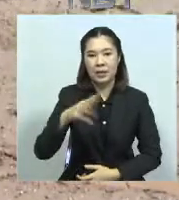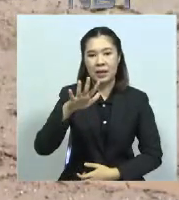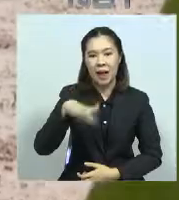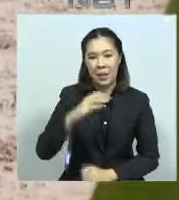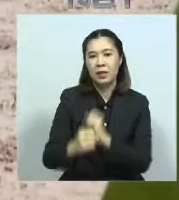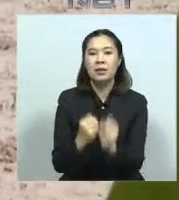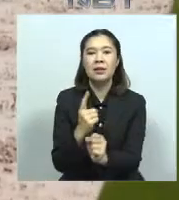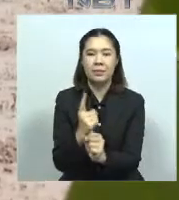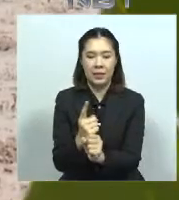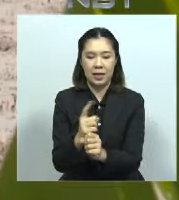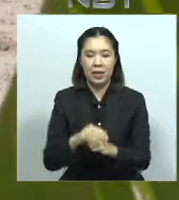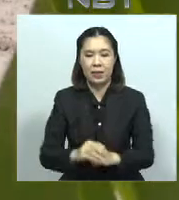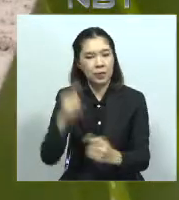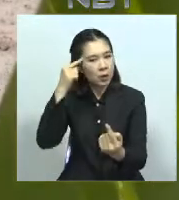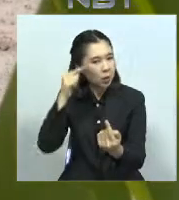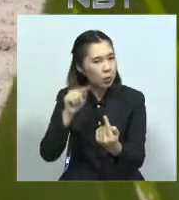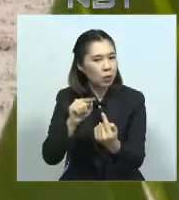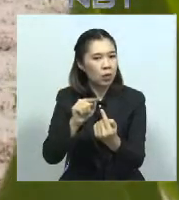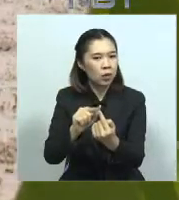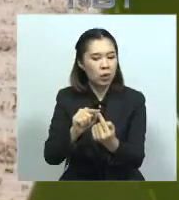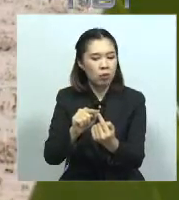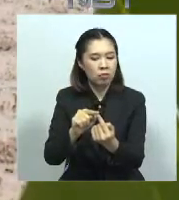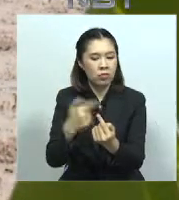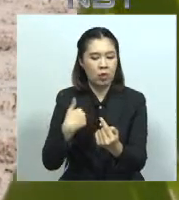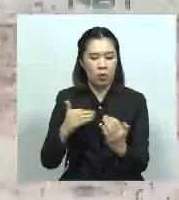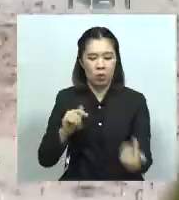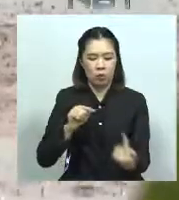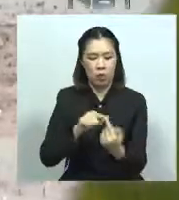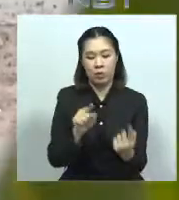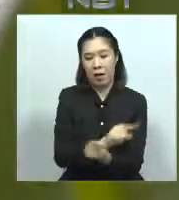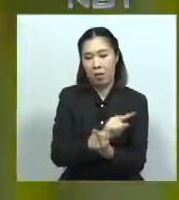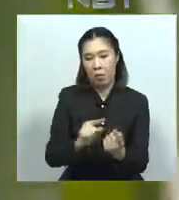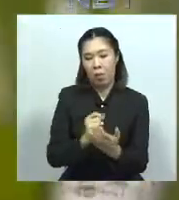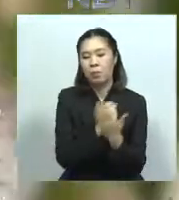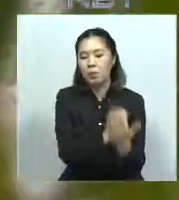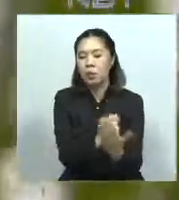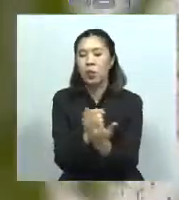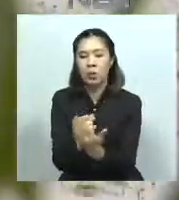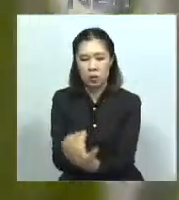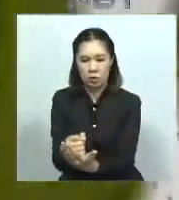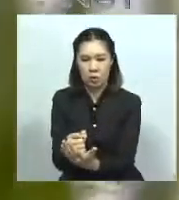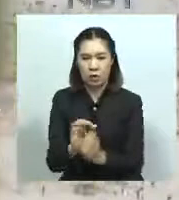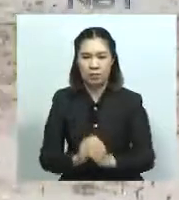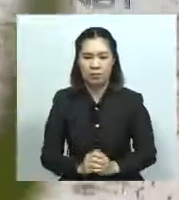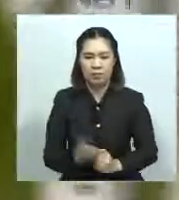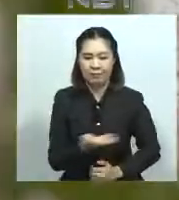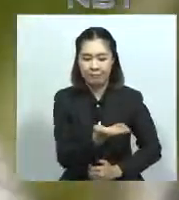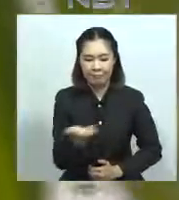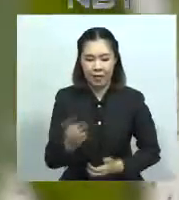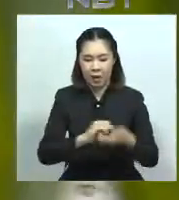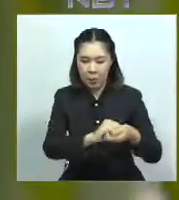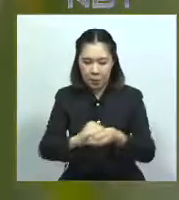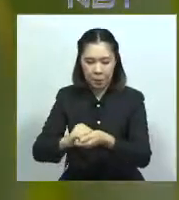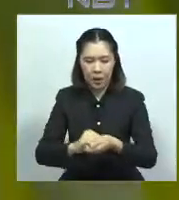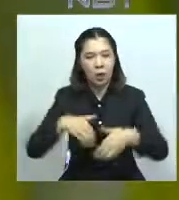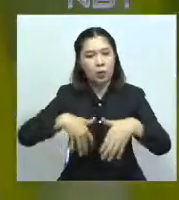อปีโดยวัตถุประสงค์หลักคือการลดความเหลื่อมล้ำในสังคมช่วยเหลือซึ่งกันและกันสร้างความสามัคคีให้เกิดขึ้นในชุ